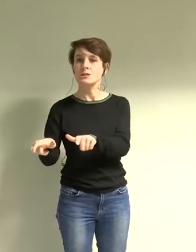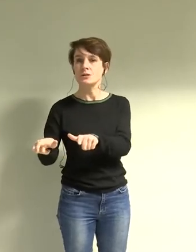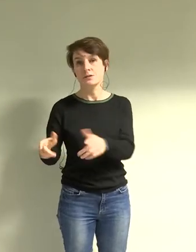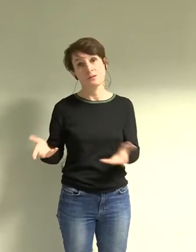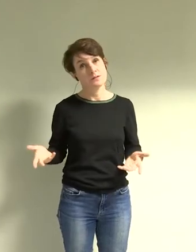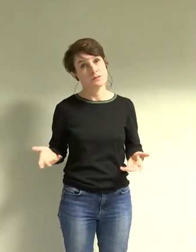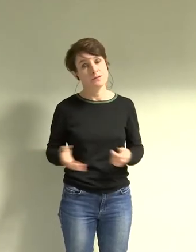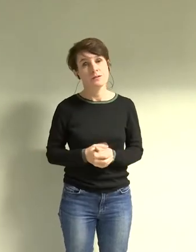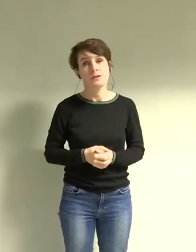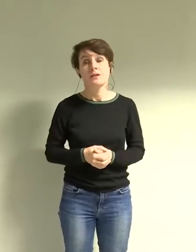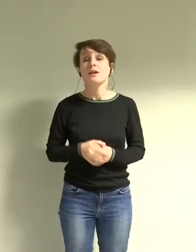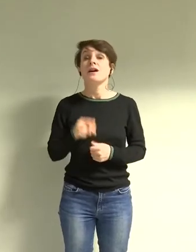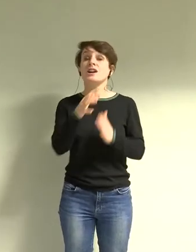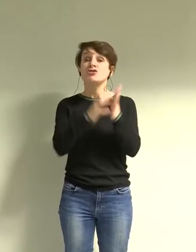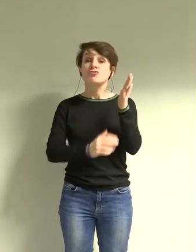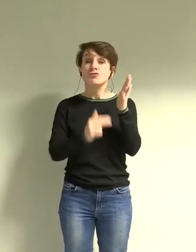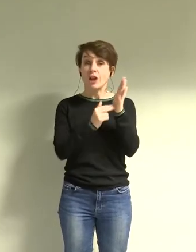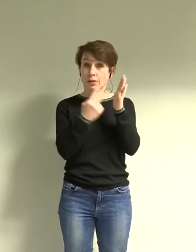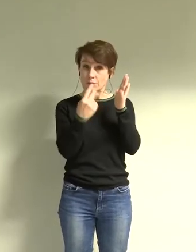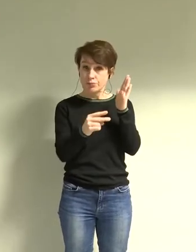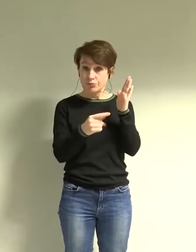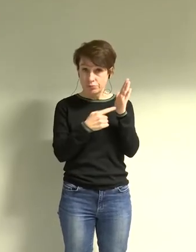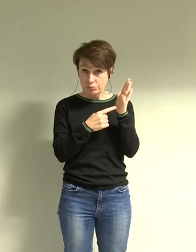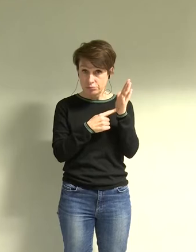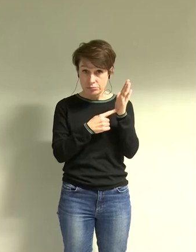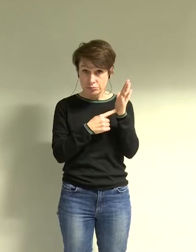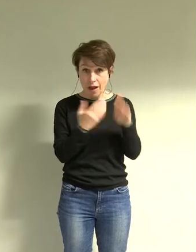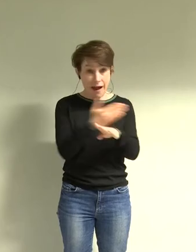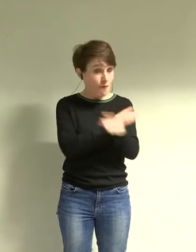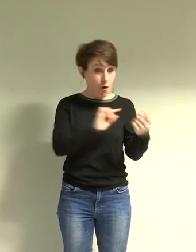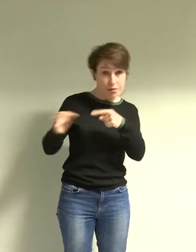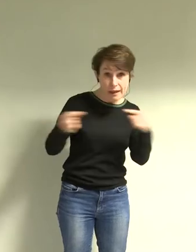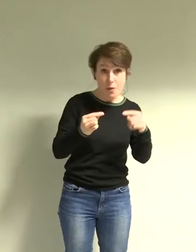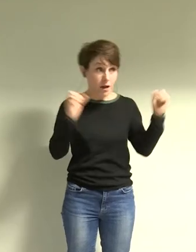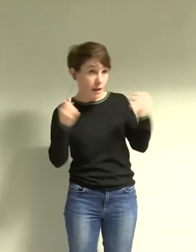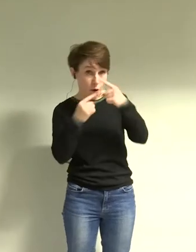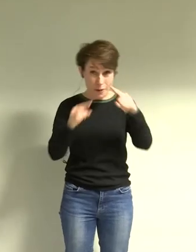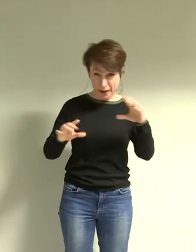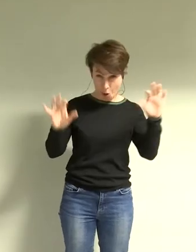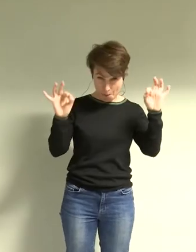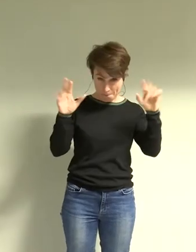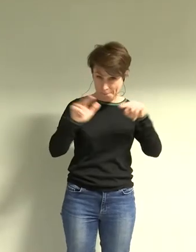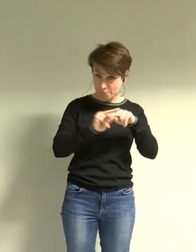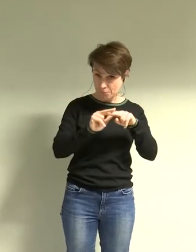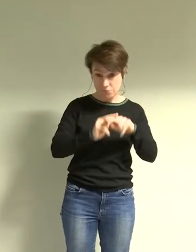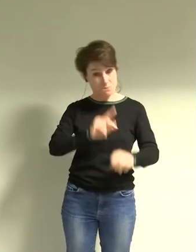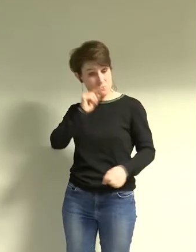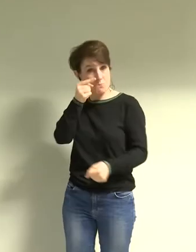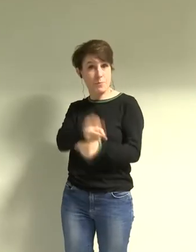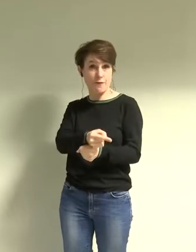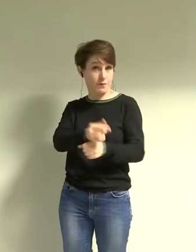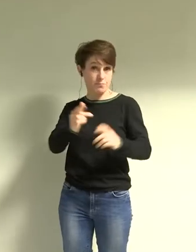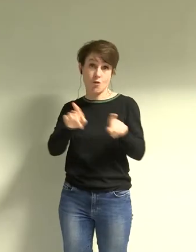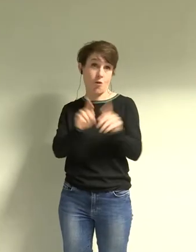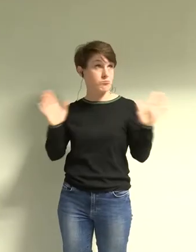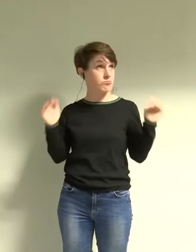votre charte n'a évidemment été discuté par personne nulle part elle est octroyée d'en haut dans le